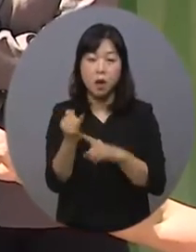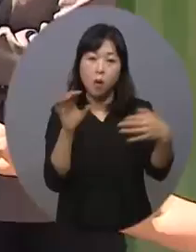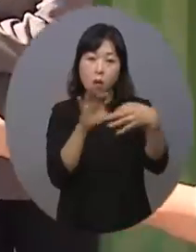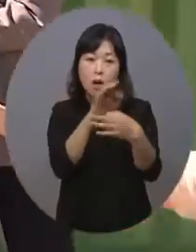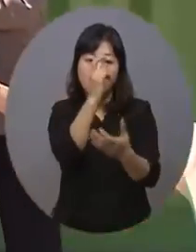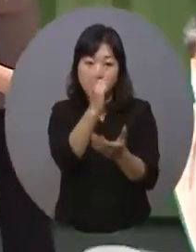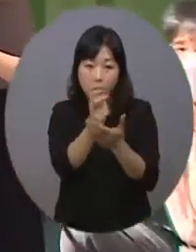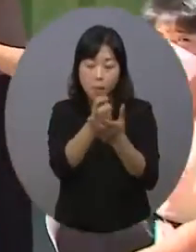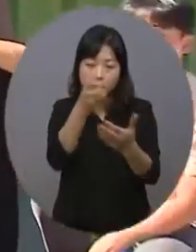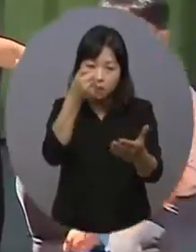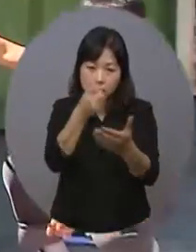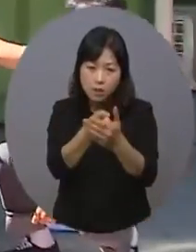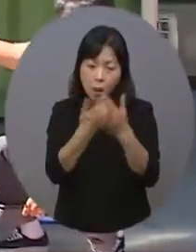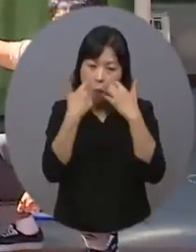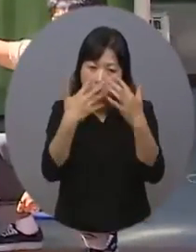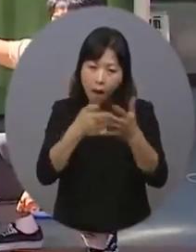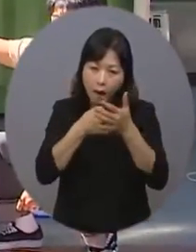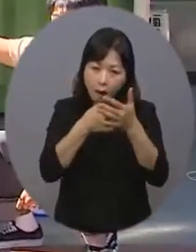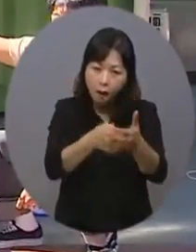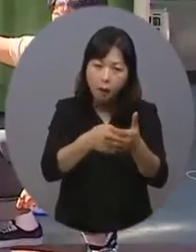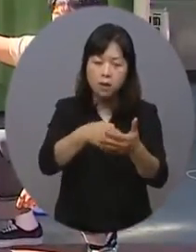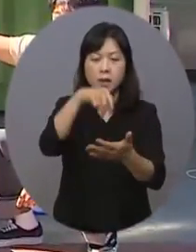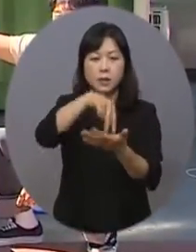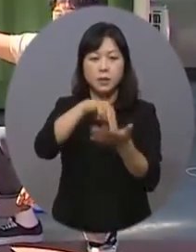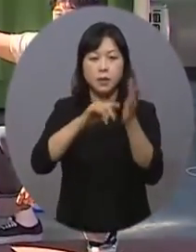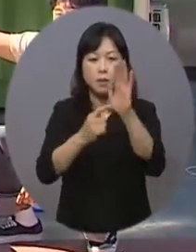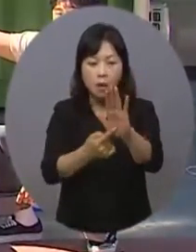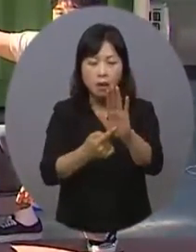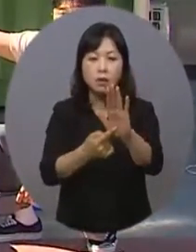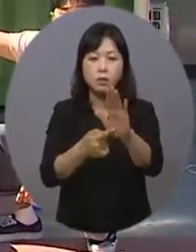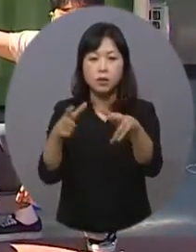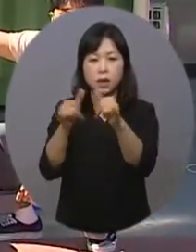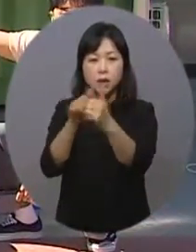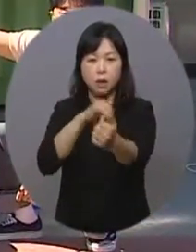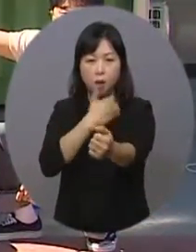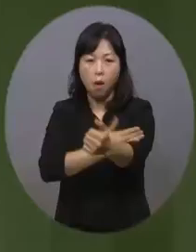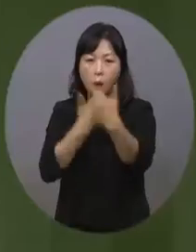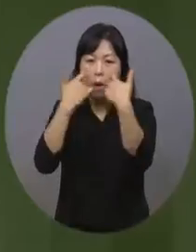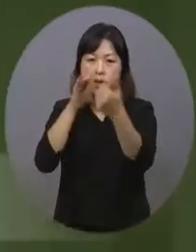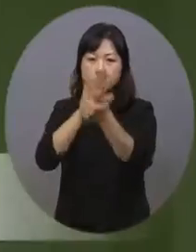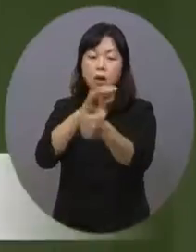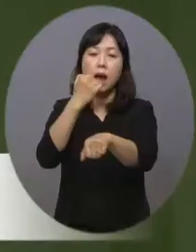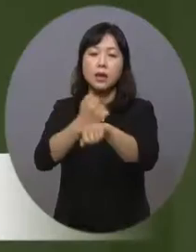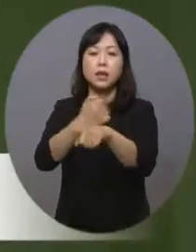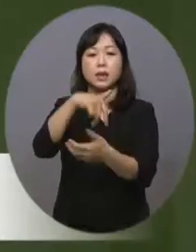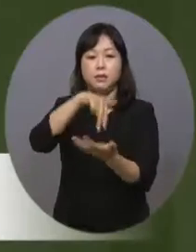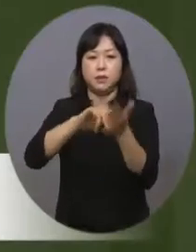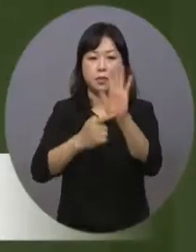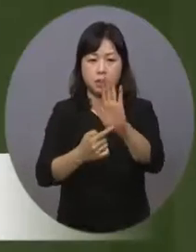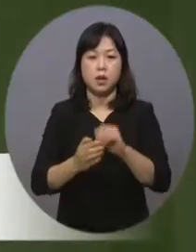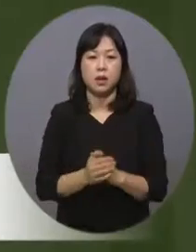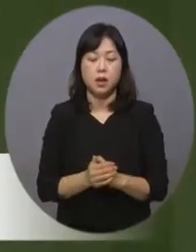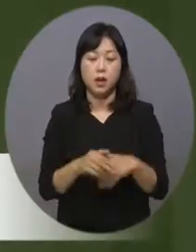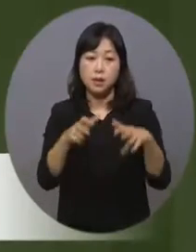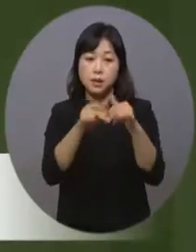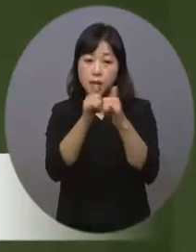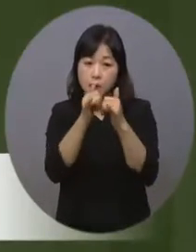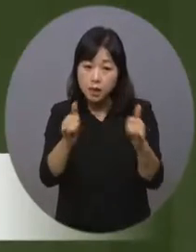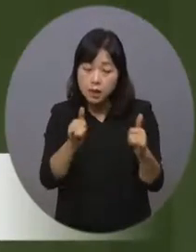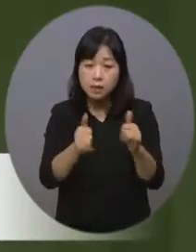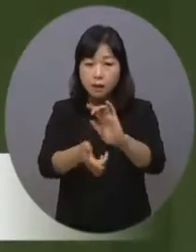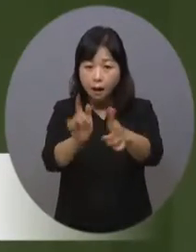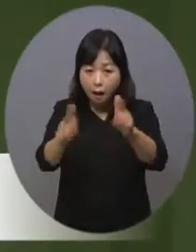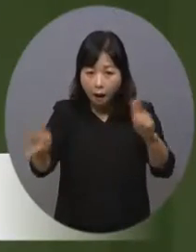드러내며 실질적인 당사자의 권리를 보장하겠다는 포부를 밝혔습니다. 장애인의 차이에 대한